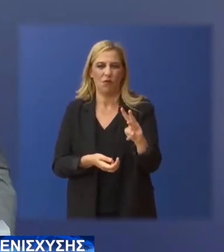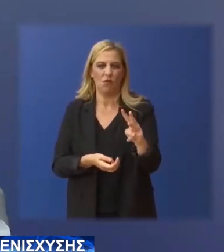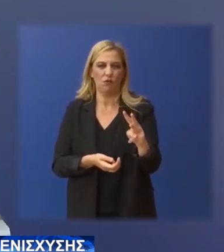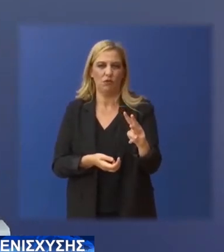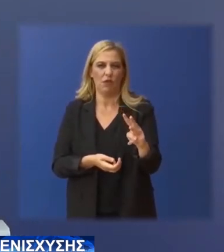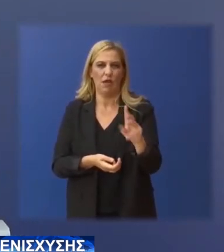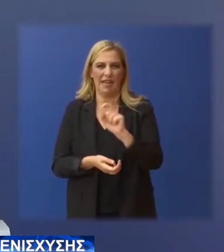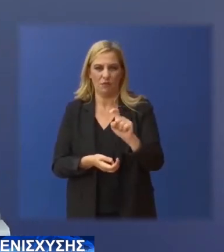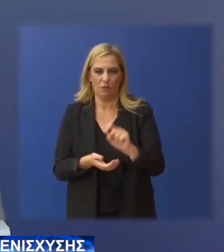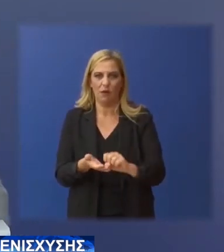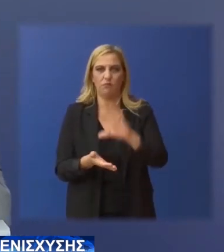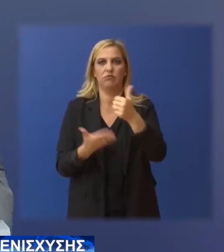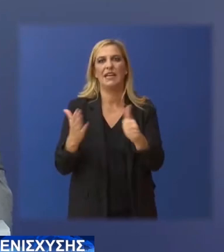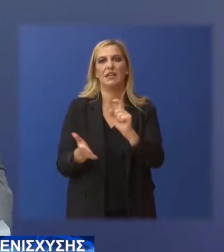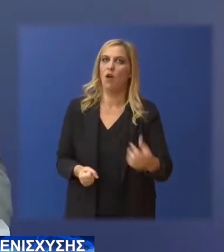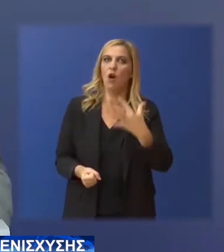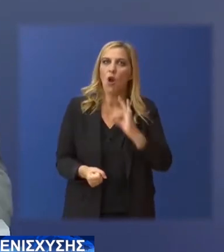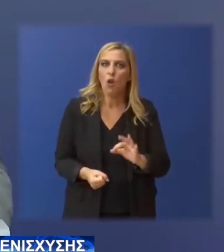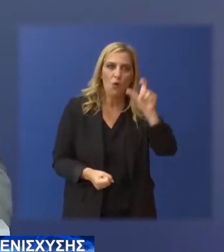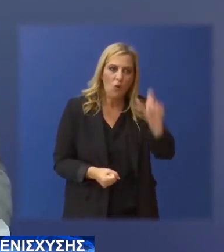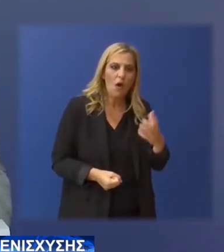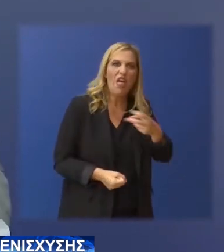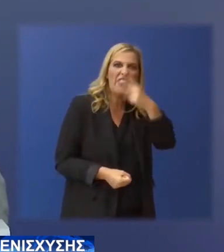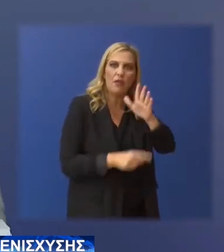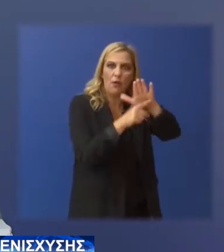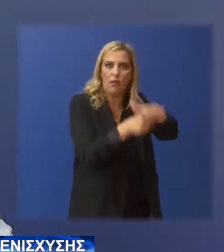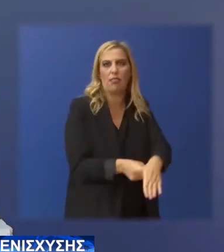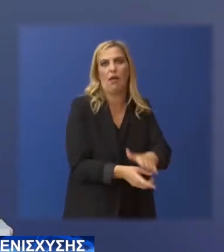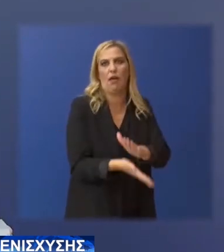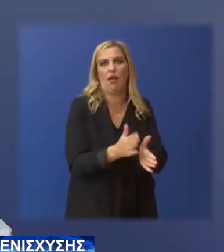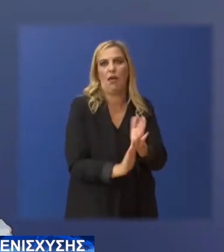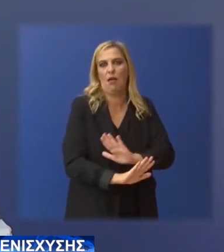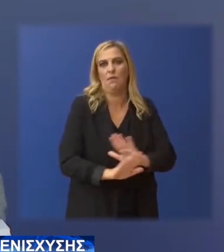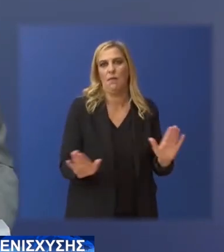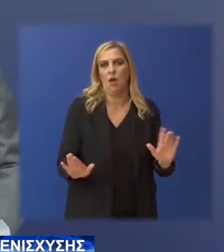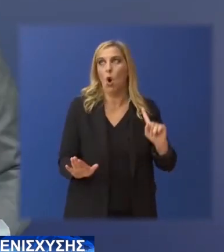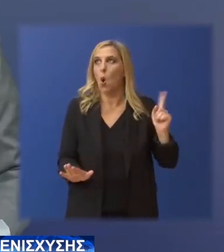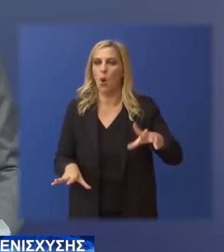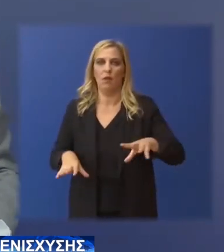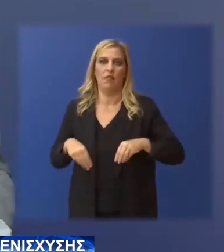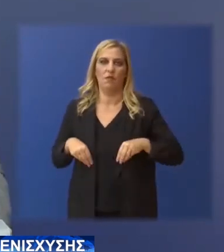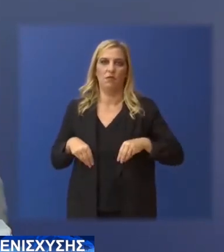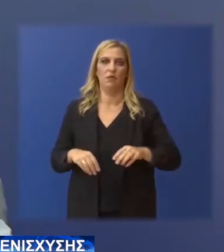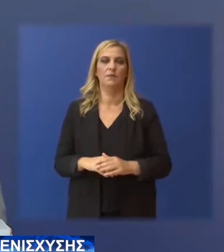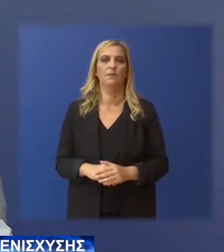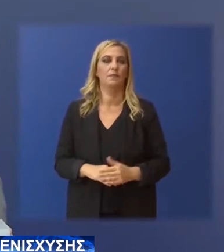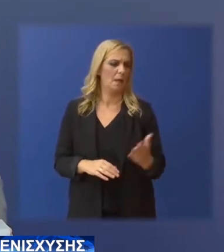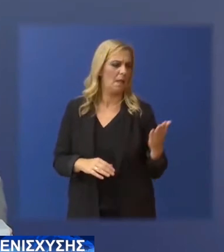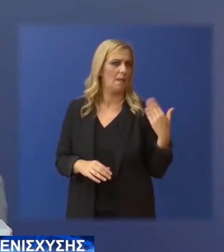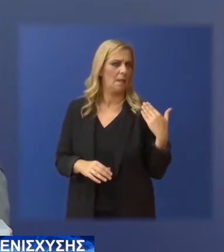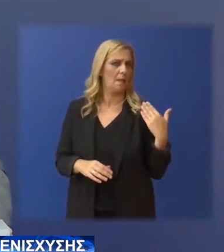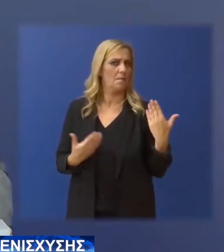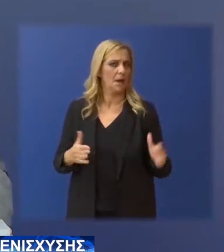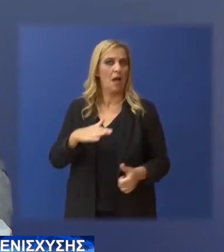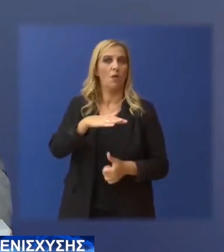στα 600 εκατομμύρια ευρώ. Στη συνέχεια, ο κυβερνητικός εκπρόσωπος επεσήμανε την απόφαση του Υπουργού